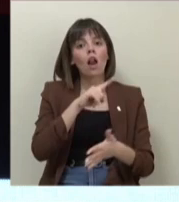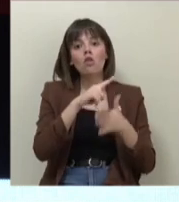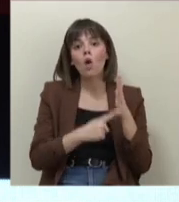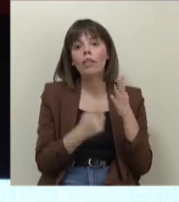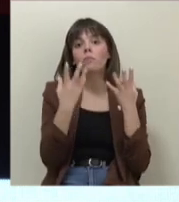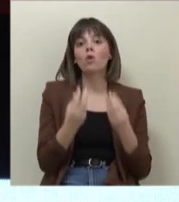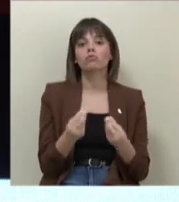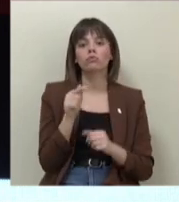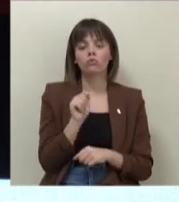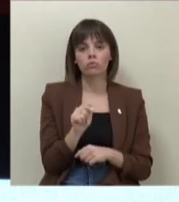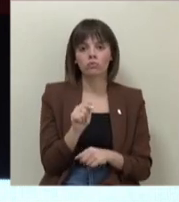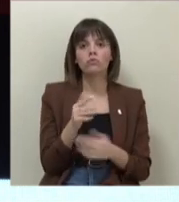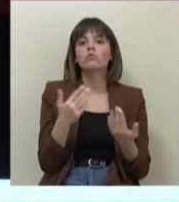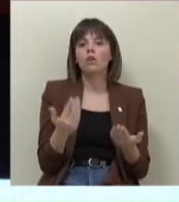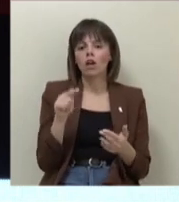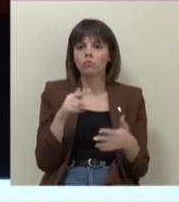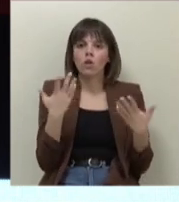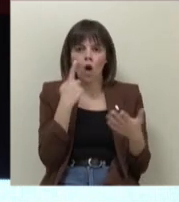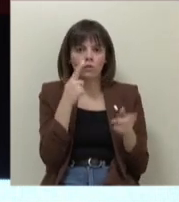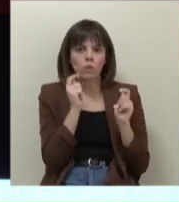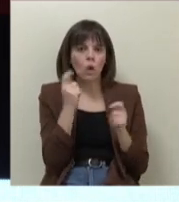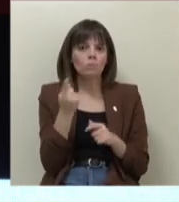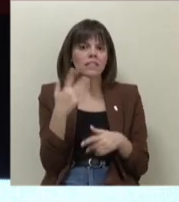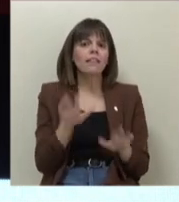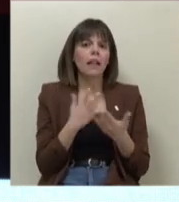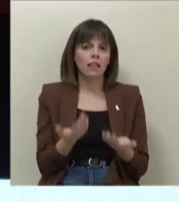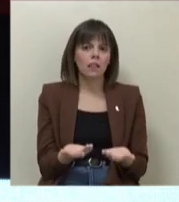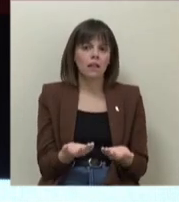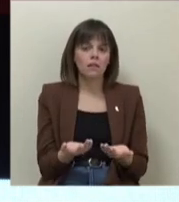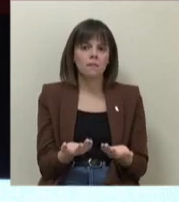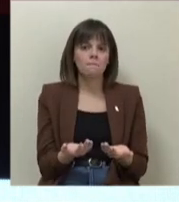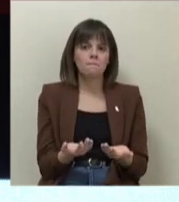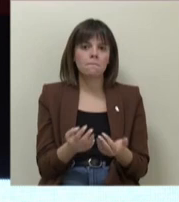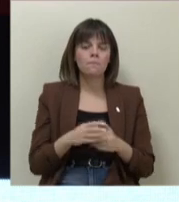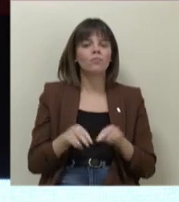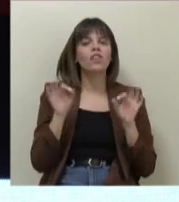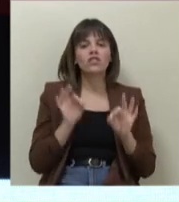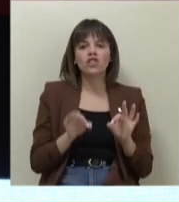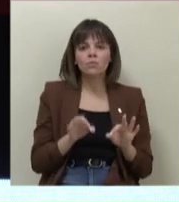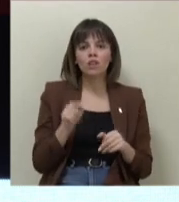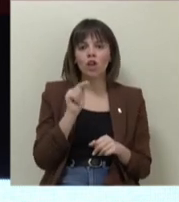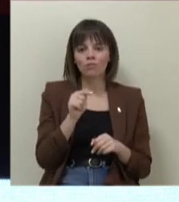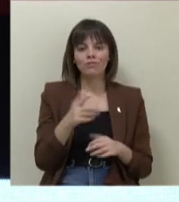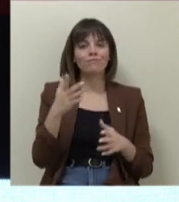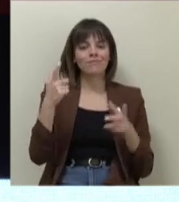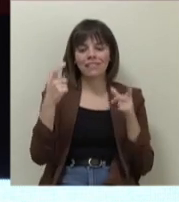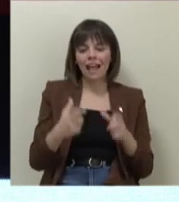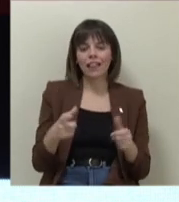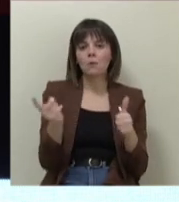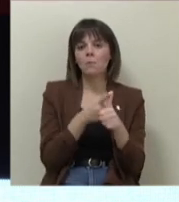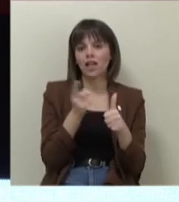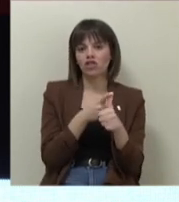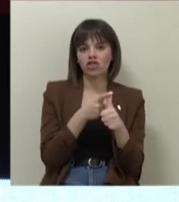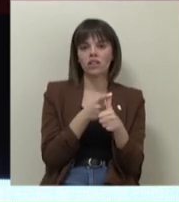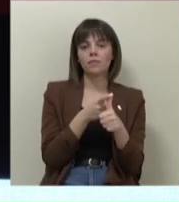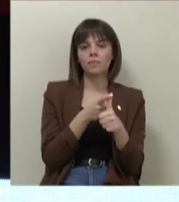yönetim oluşsun. Yani bu herhalde zor bir şey değil. Şimdi bu kentin birinci